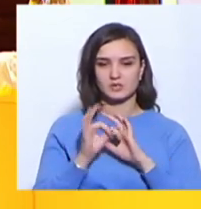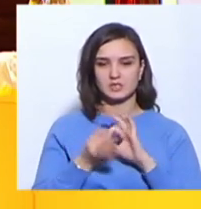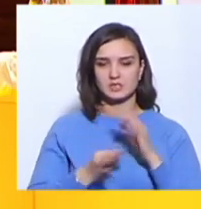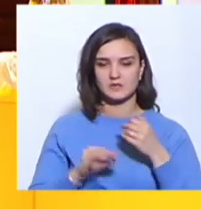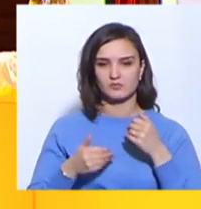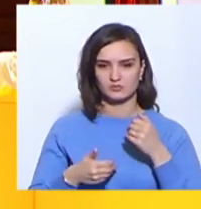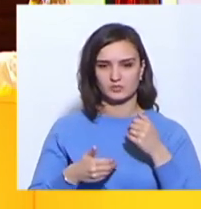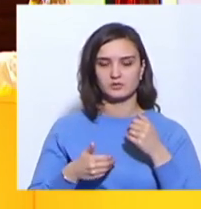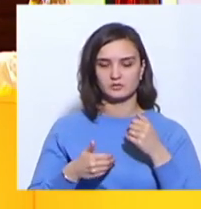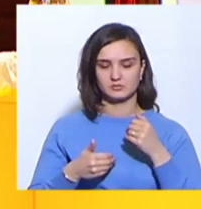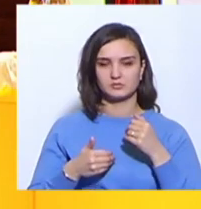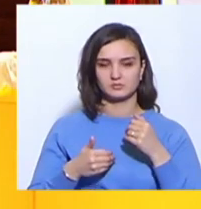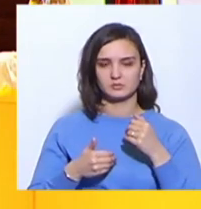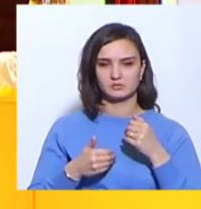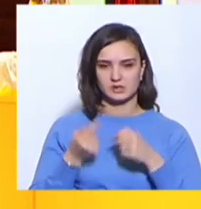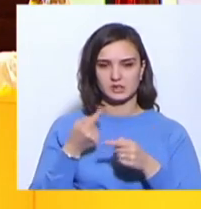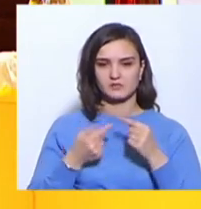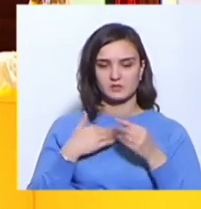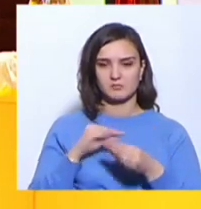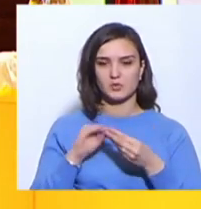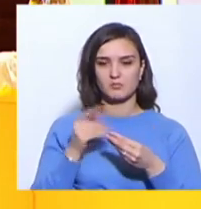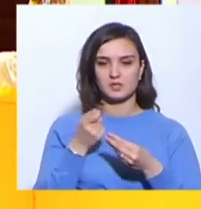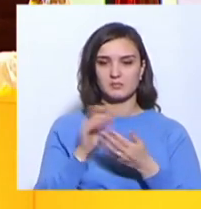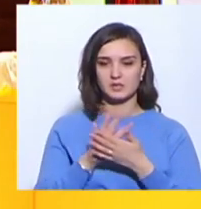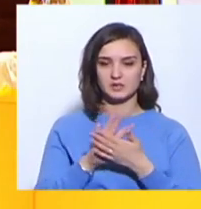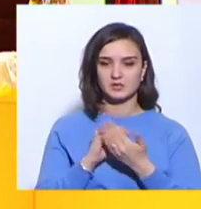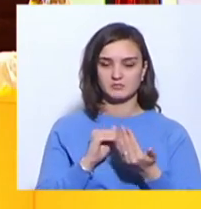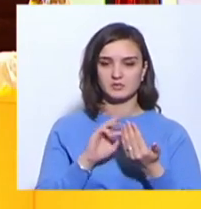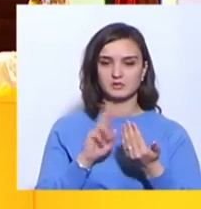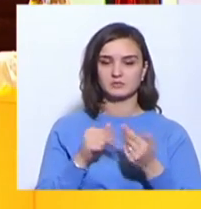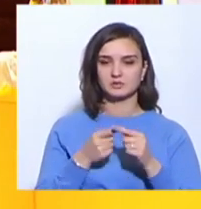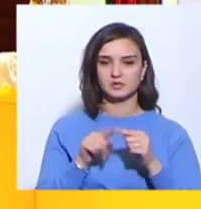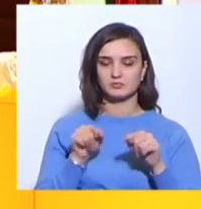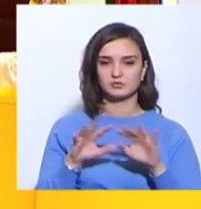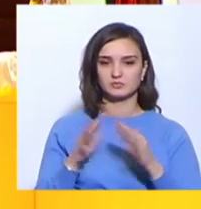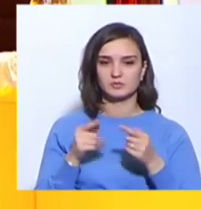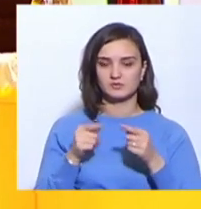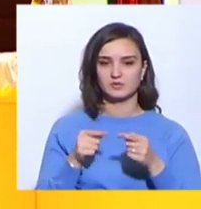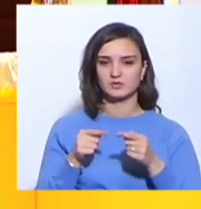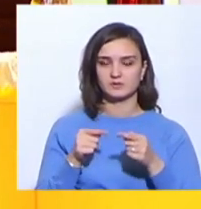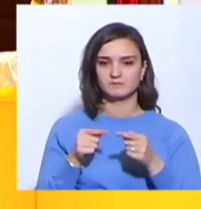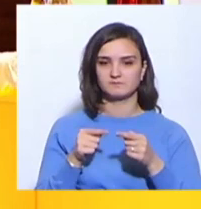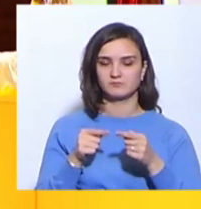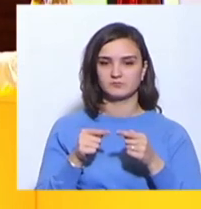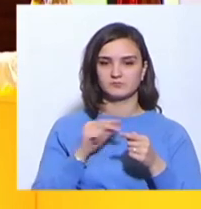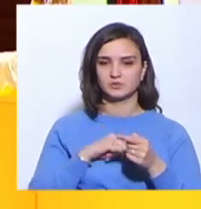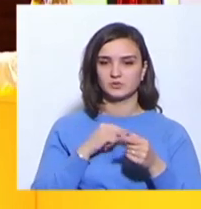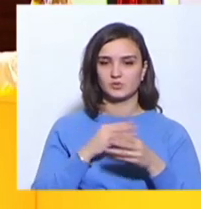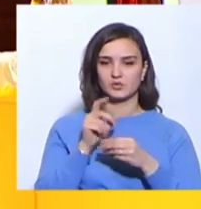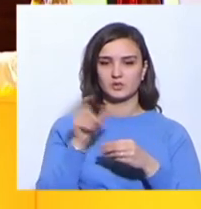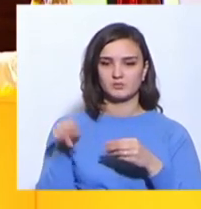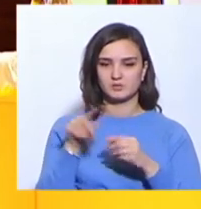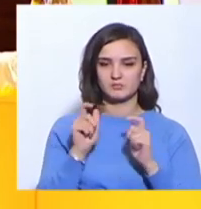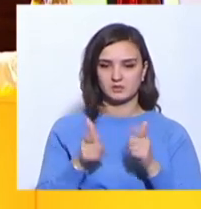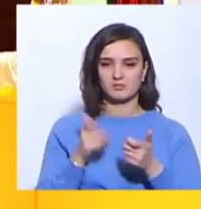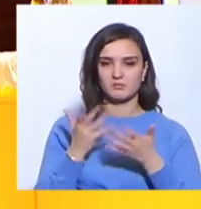ნაწლავური ბალანსის აღდგენისათვის, ჩვენი მეგობარი ბაქტერიებისათვის. და ამ შემთხვევაში კოლეგები დამეთანხმებიან,